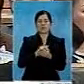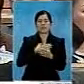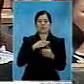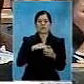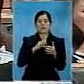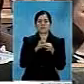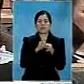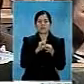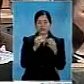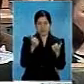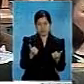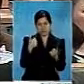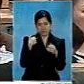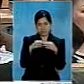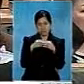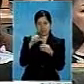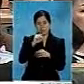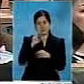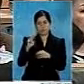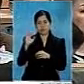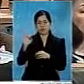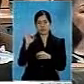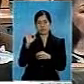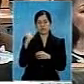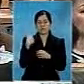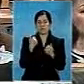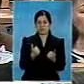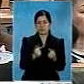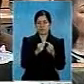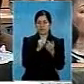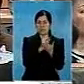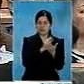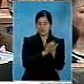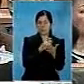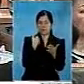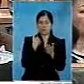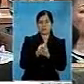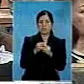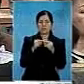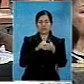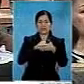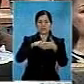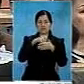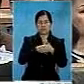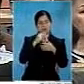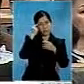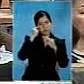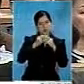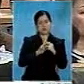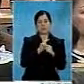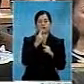ณะนี้มีสว.สรรหาท่านยังคงเหลือวาระอยู่สว.เลือกตั้งท่านอาจจะหมดวาระ2มีน